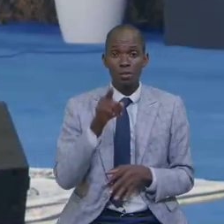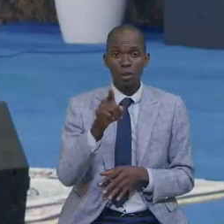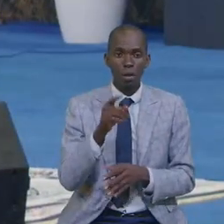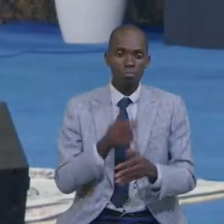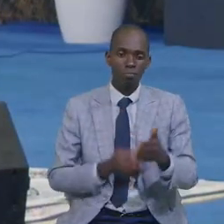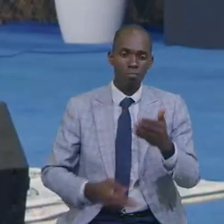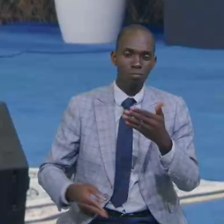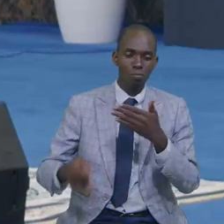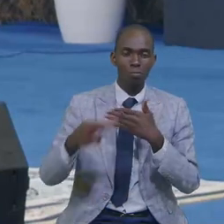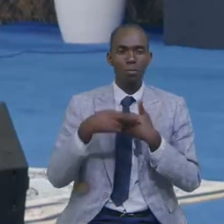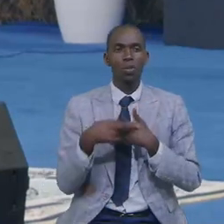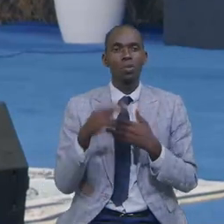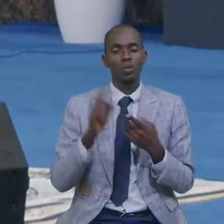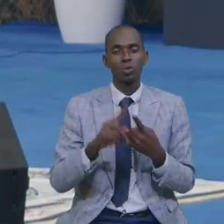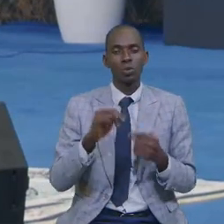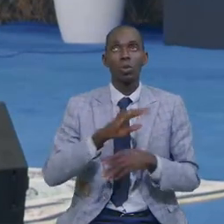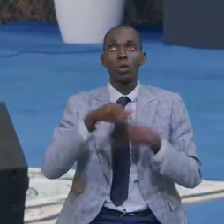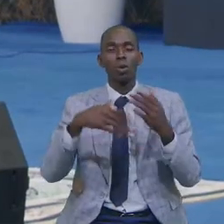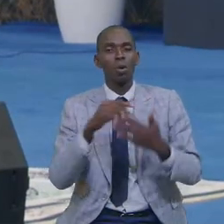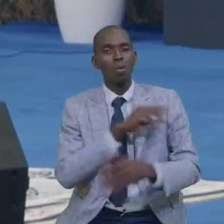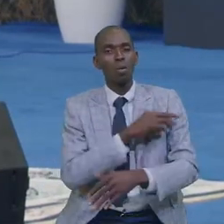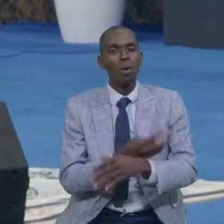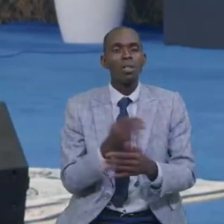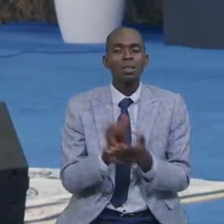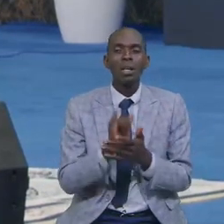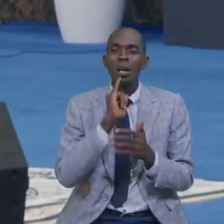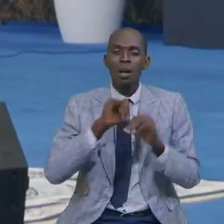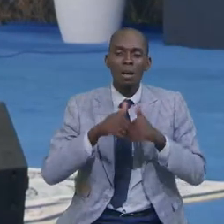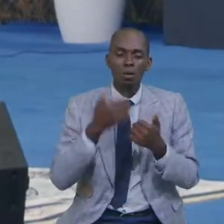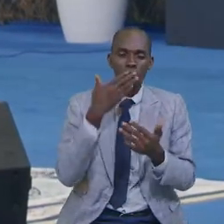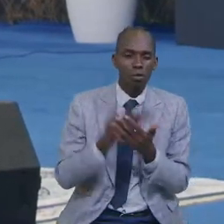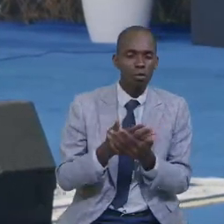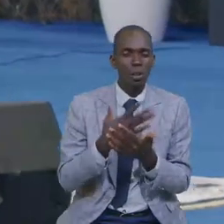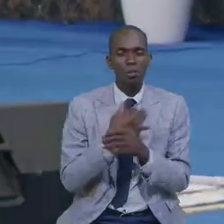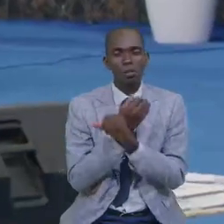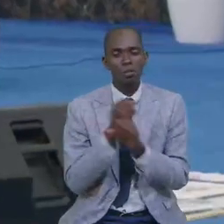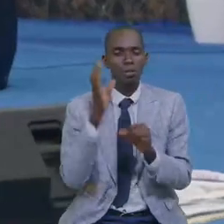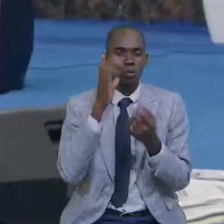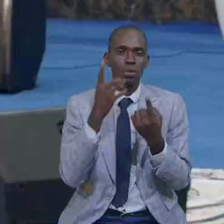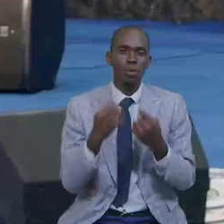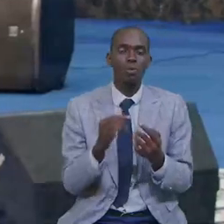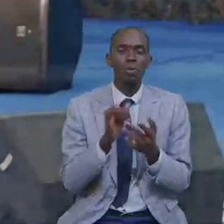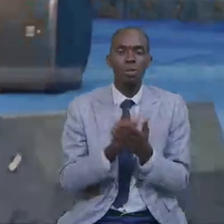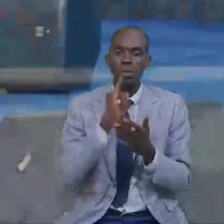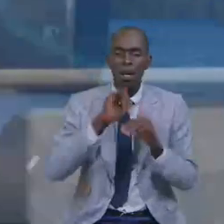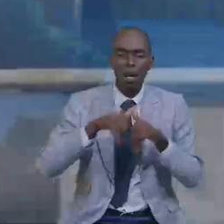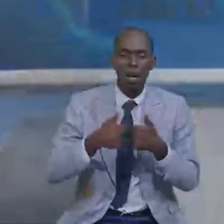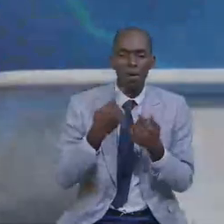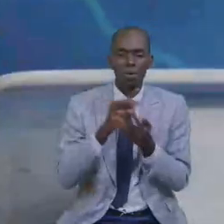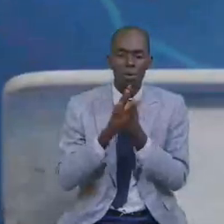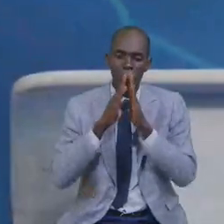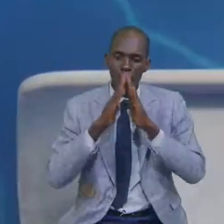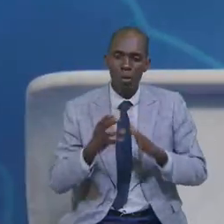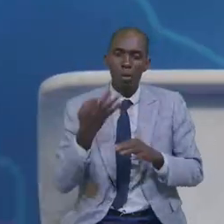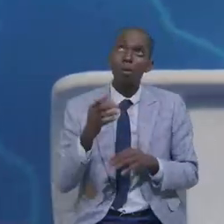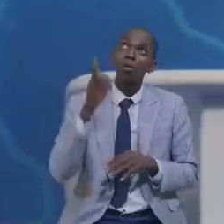si tu reviens au Tout-Puissant c'est comme ça le bien le salut viendra c'est comme ça la